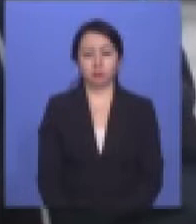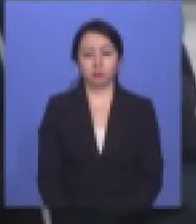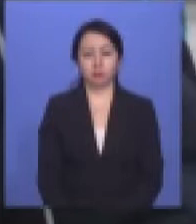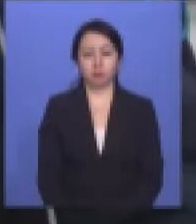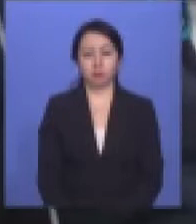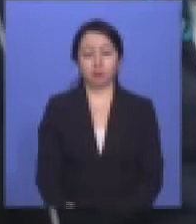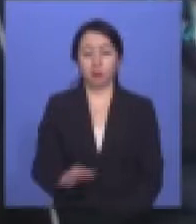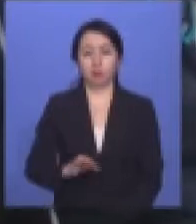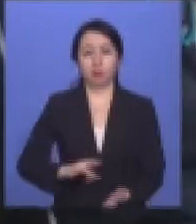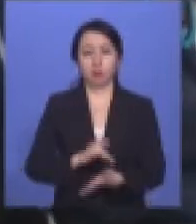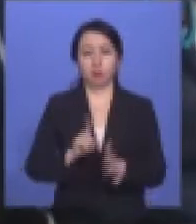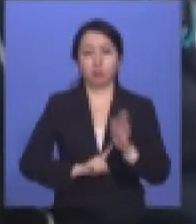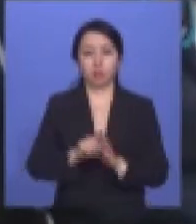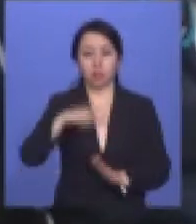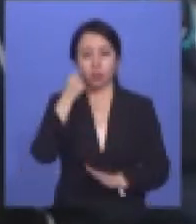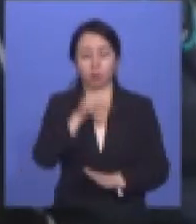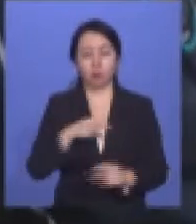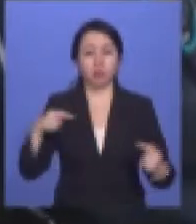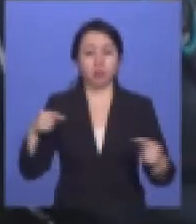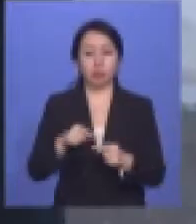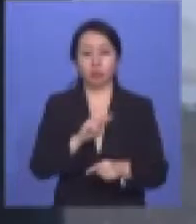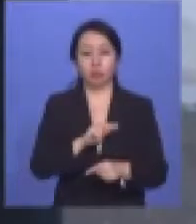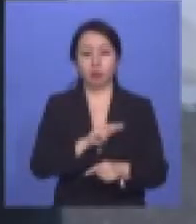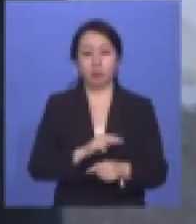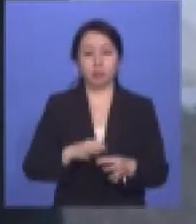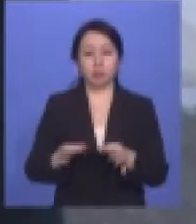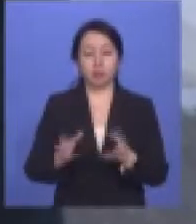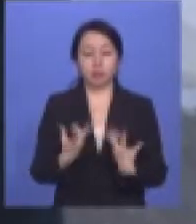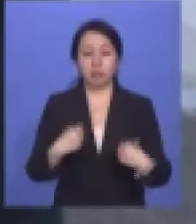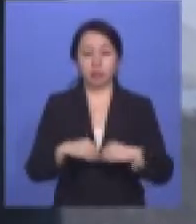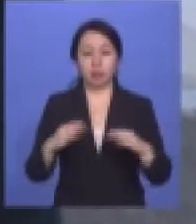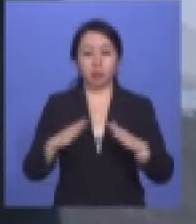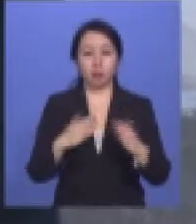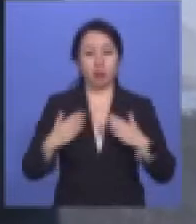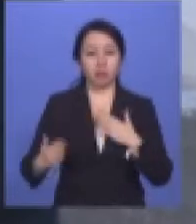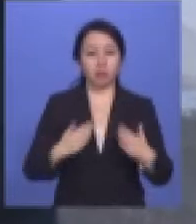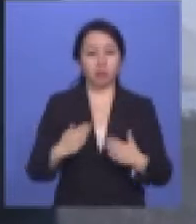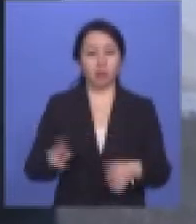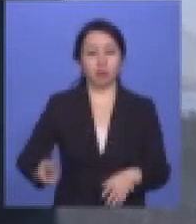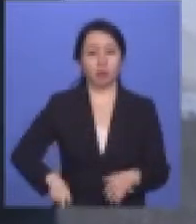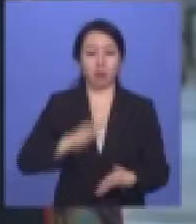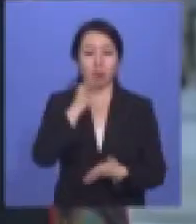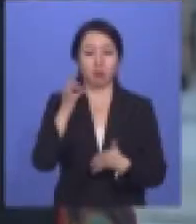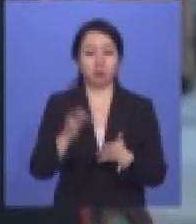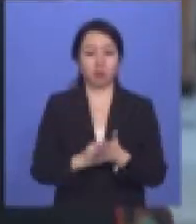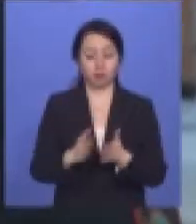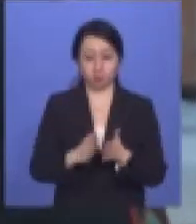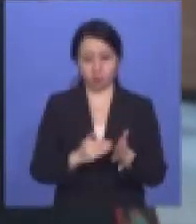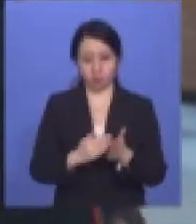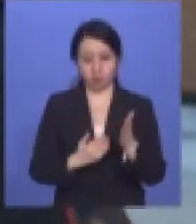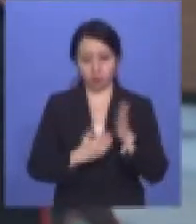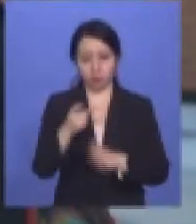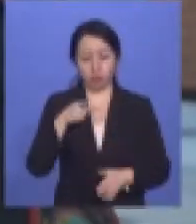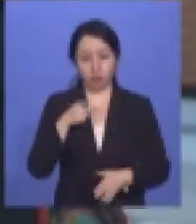В областном центре с начала года за противоправные действия в сфере семейно-бытовых отношений к административной ответственности привлечено